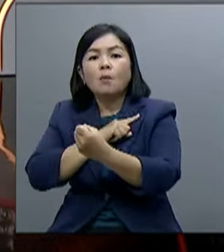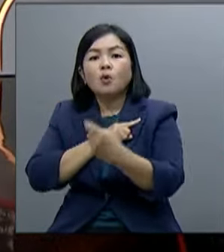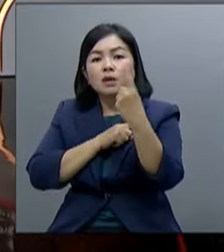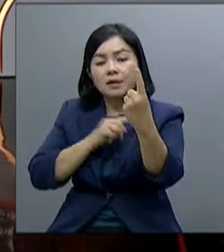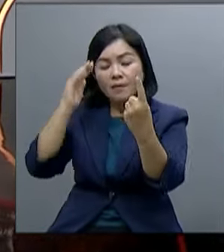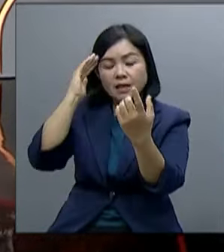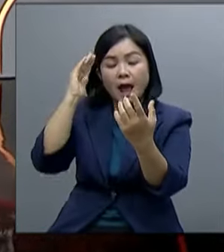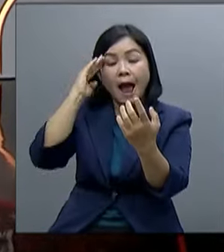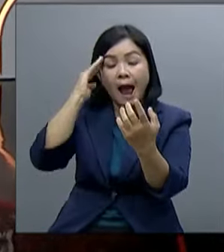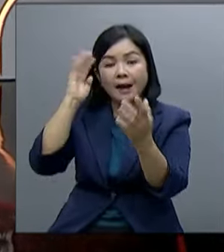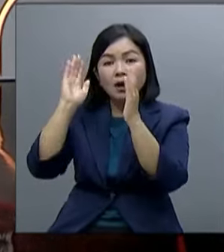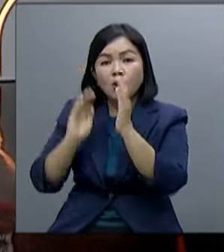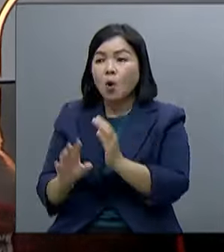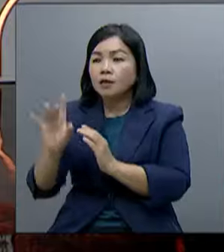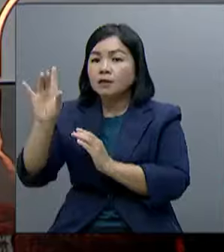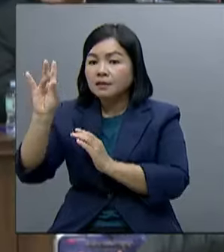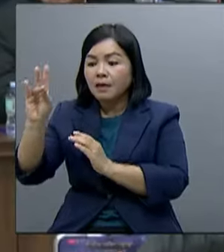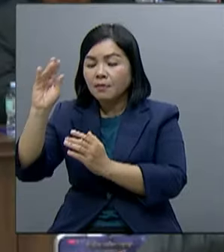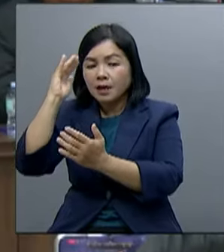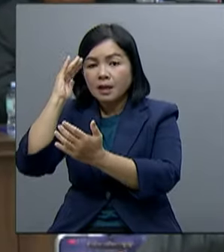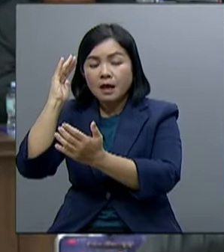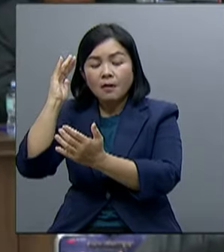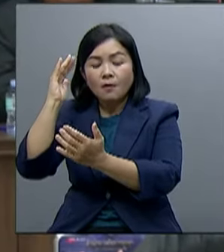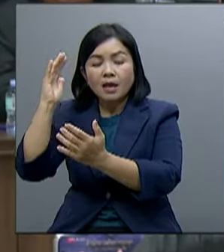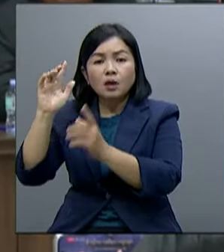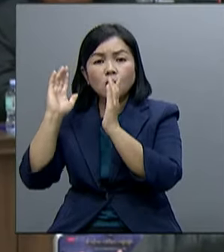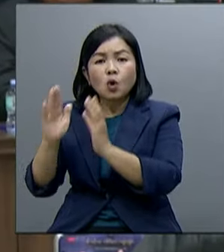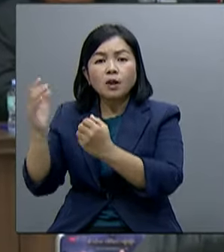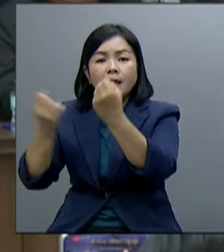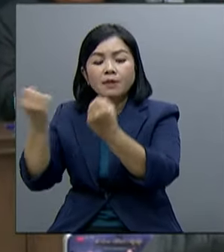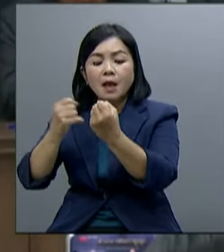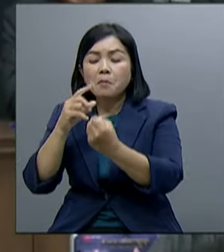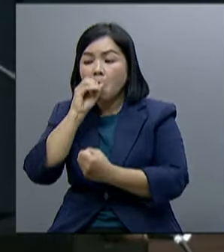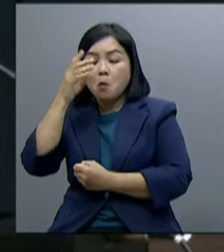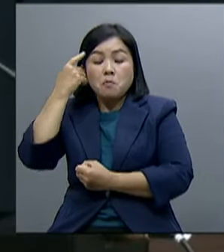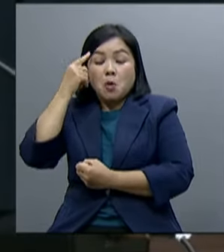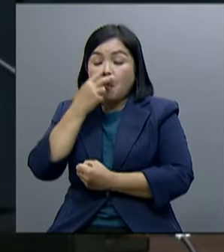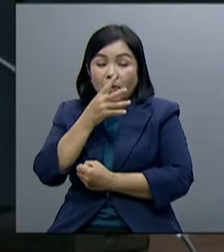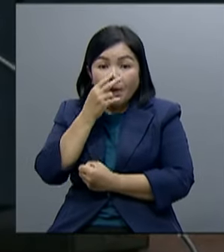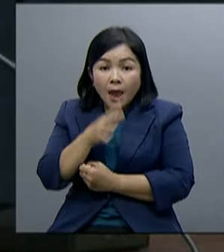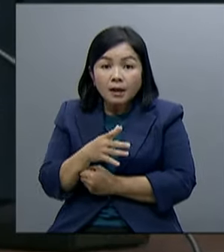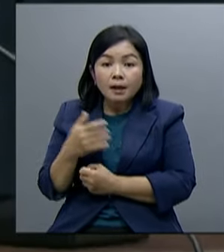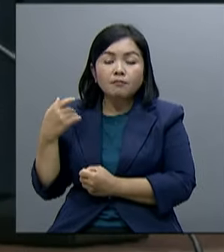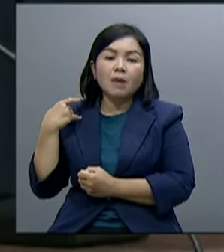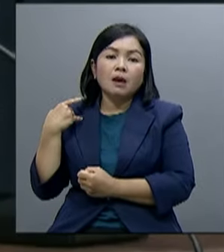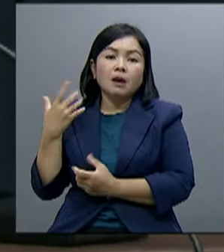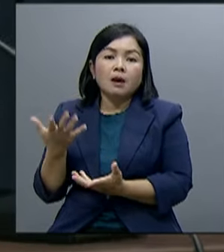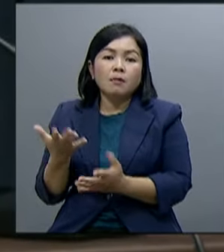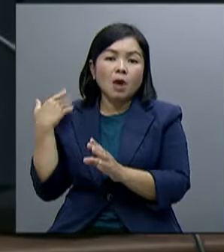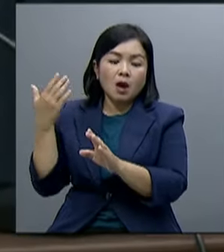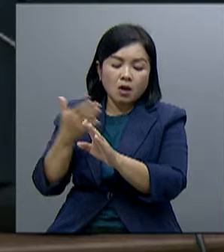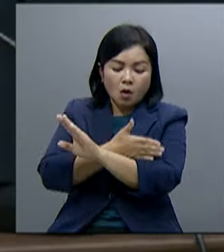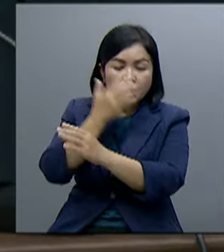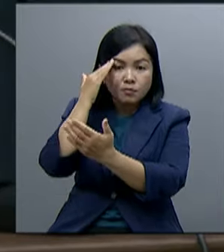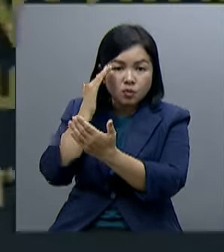อ้างว่าไม่รู้ไม่เห็นเหตุการณ์นะคะแล้วก็มีกลุ่มคนที่เป็นผู้คุมขบวนรถอยู่ในกลุ่มนี้ด้วยนะคะก่อนหน้านี้เนี่ยพนักงาน